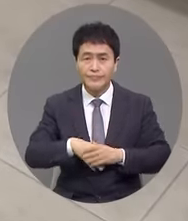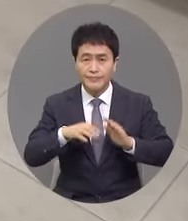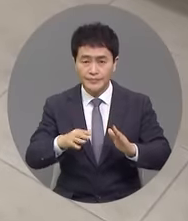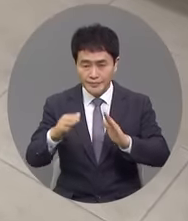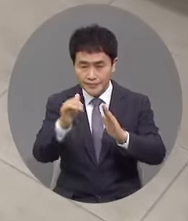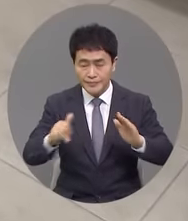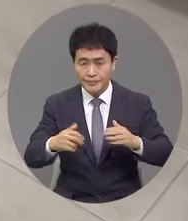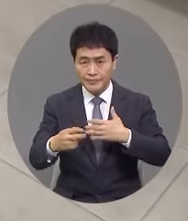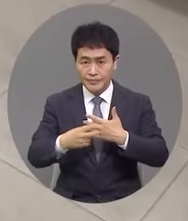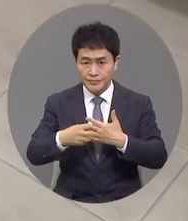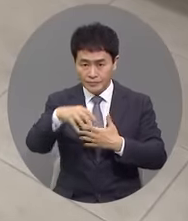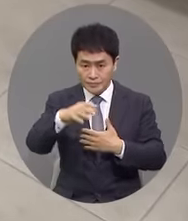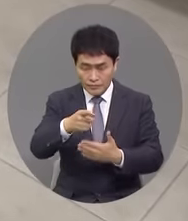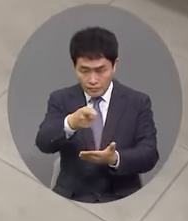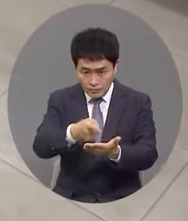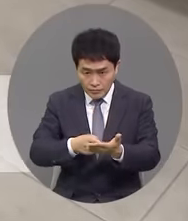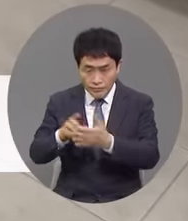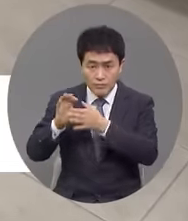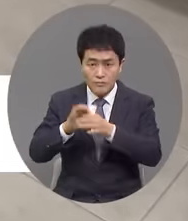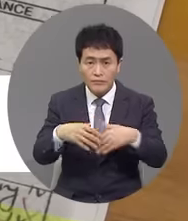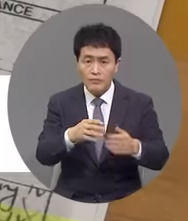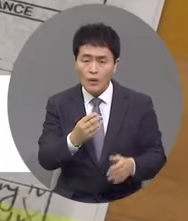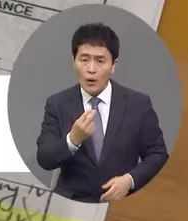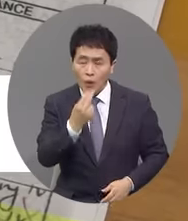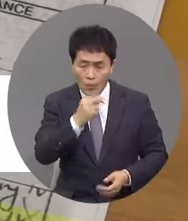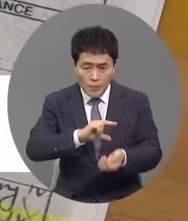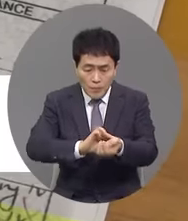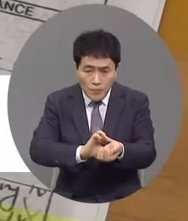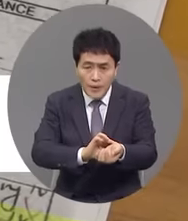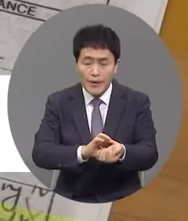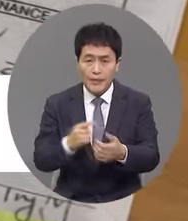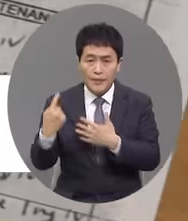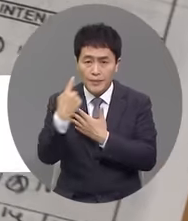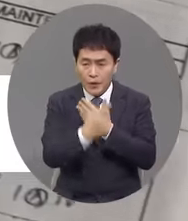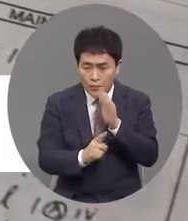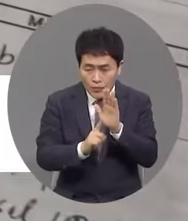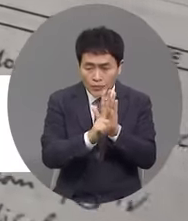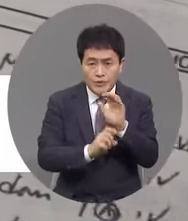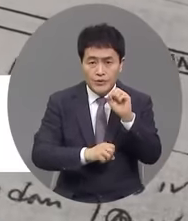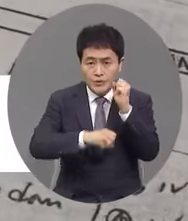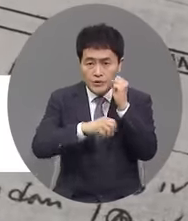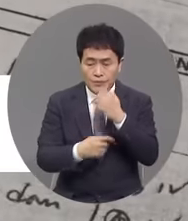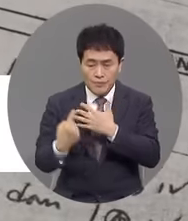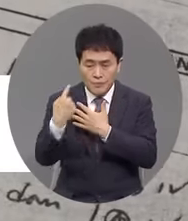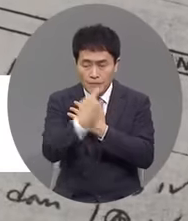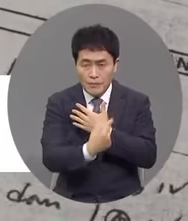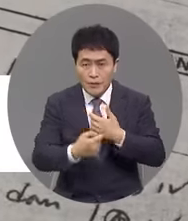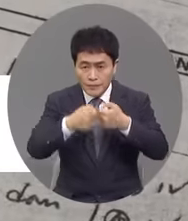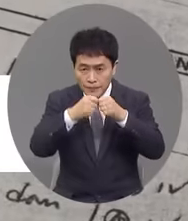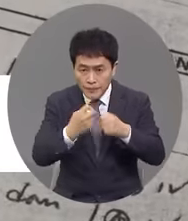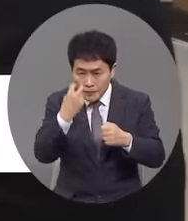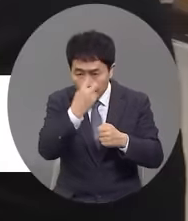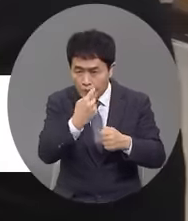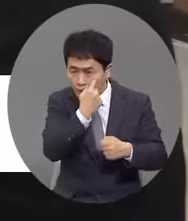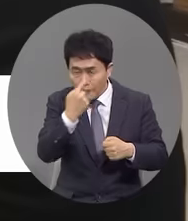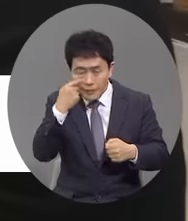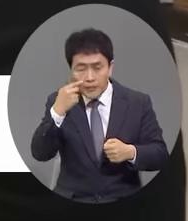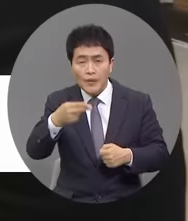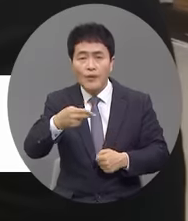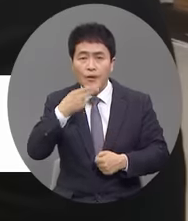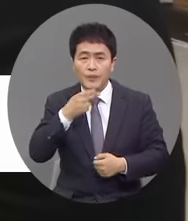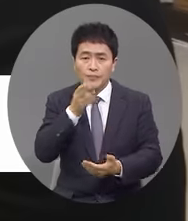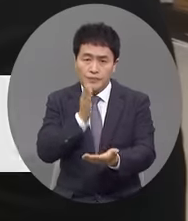유가족은 병원 측이 수술을 하면서 호흡이나 맥박, 체온 같은 기본적인 몸 상태조차 제대로 확인하지